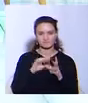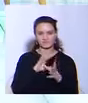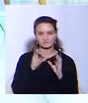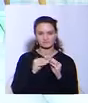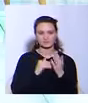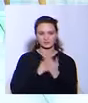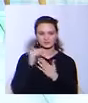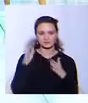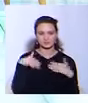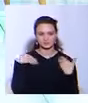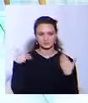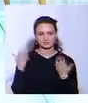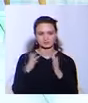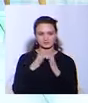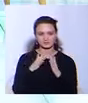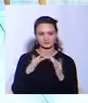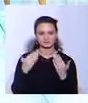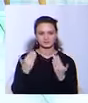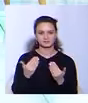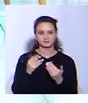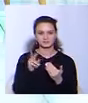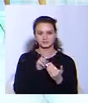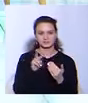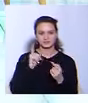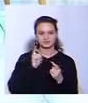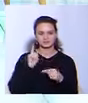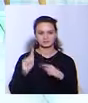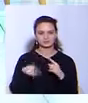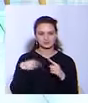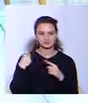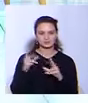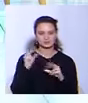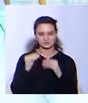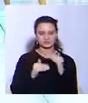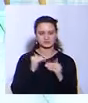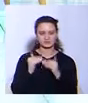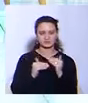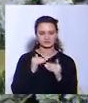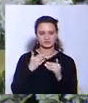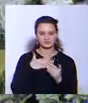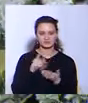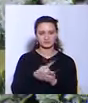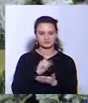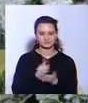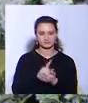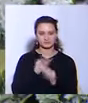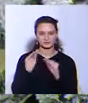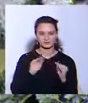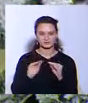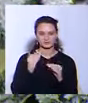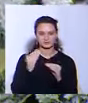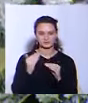ყველაფერს საუკეთესოს გისურვებთ. დემე, მარიამ, გელოდებით შემდეგი წარმატებებით. ჩვენ აუცილებლად მოვაწყობთ თქვენს გამოფენას კიდევ ერთხელ.